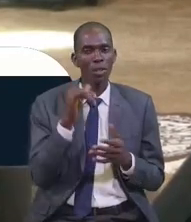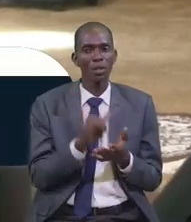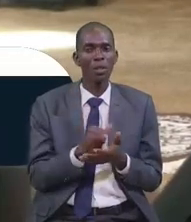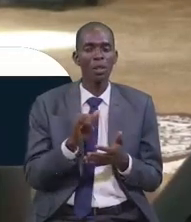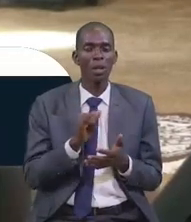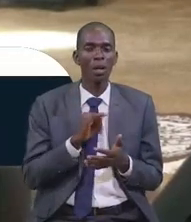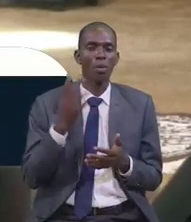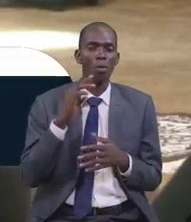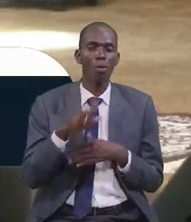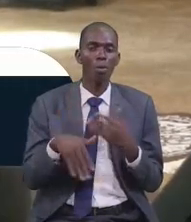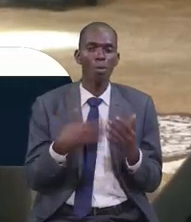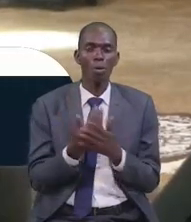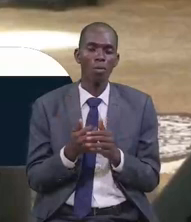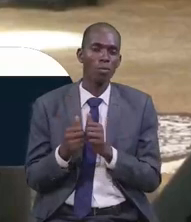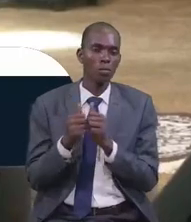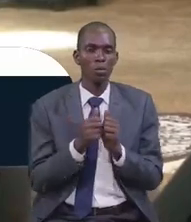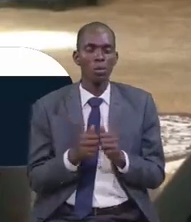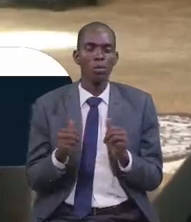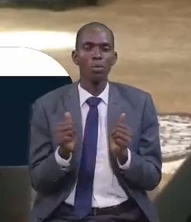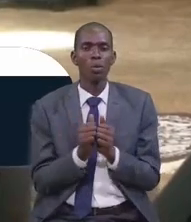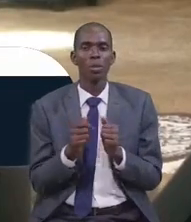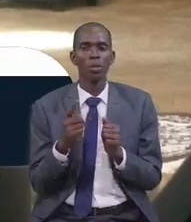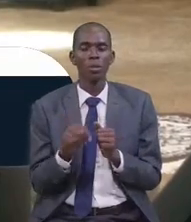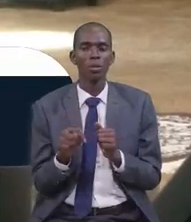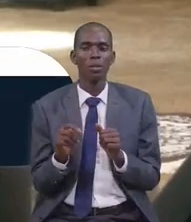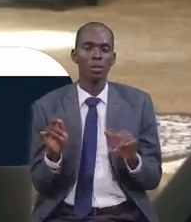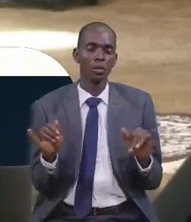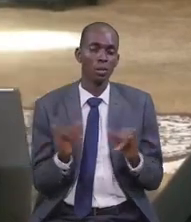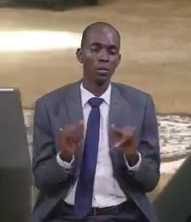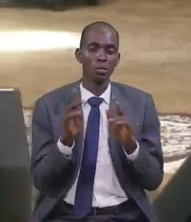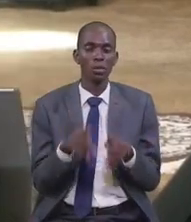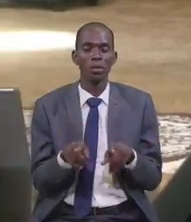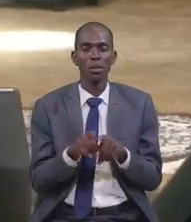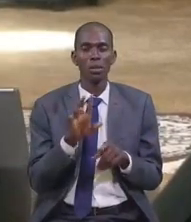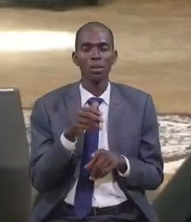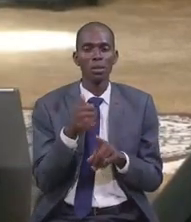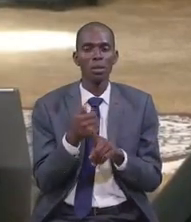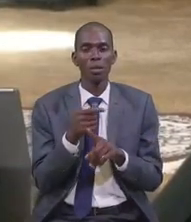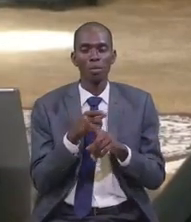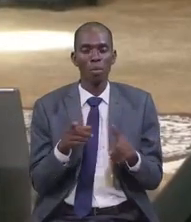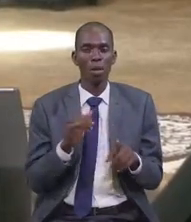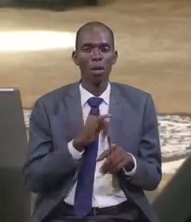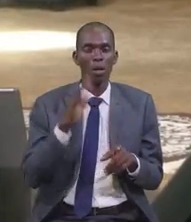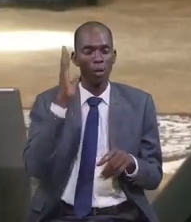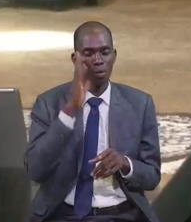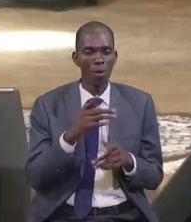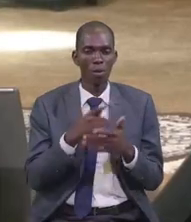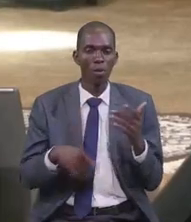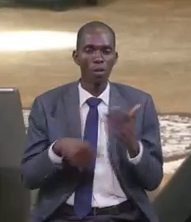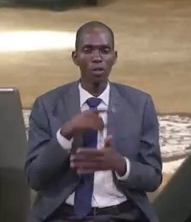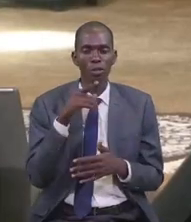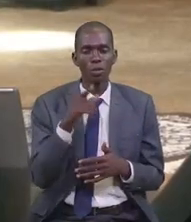te ressemblais. Mais je vais te reprendre et tout mettre